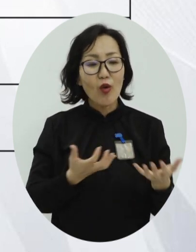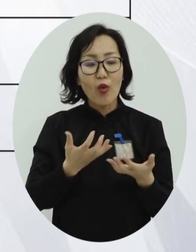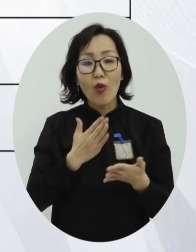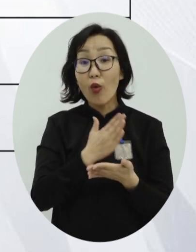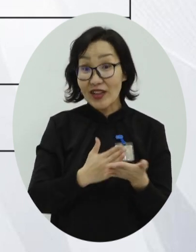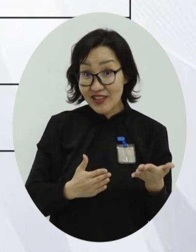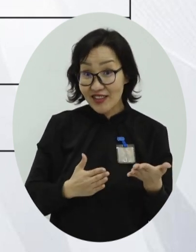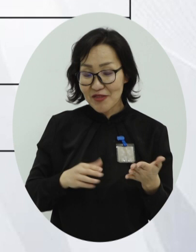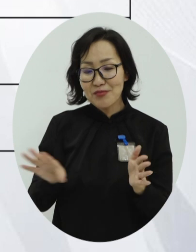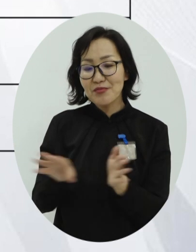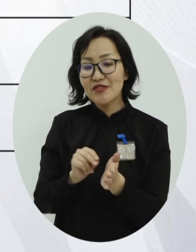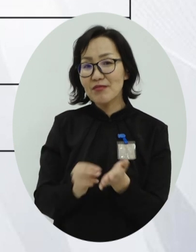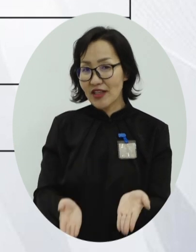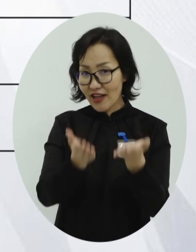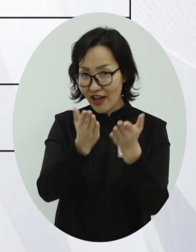хүүхдүүдээ.